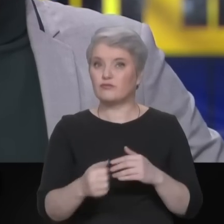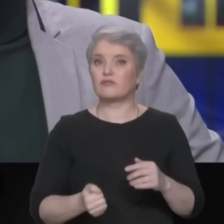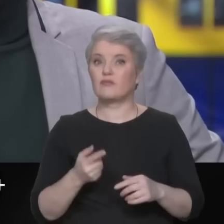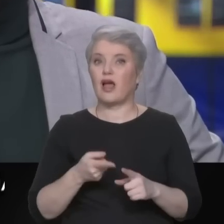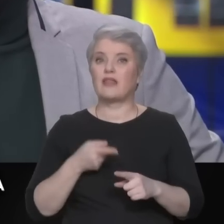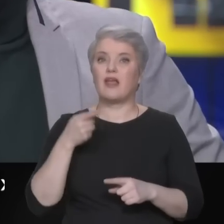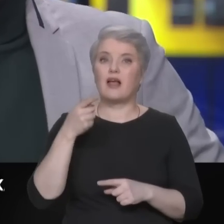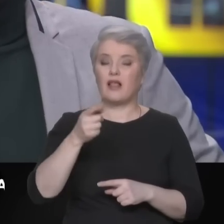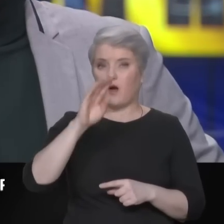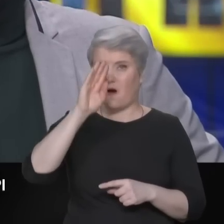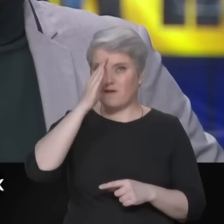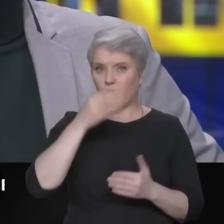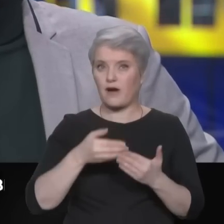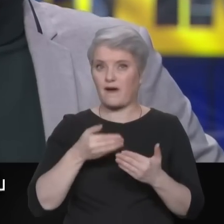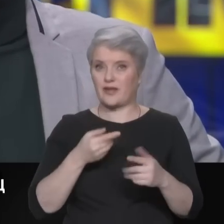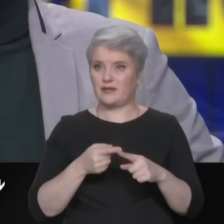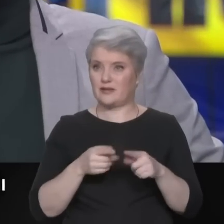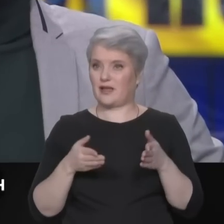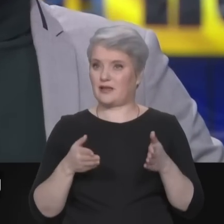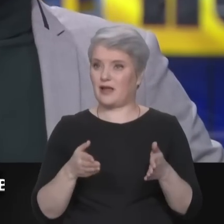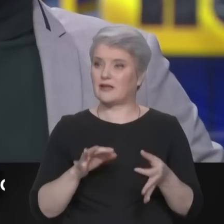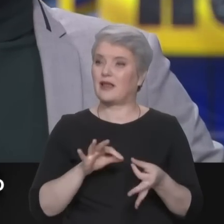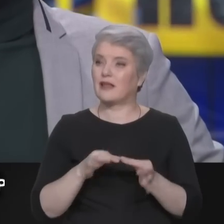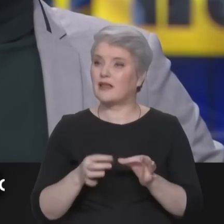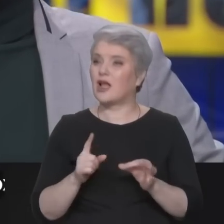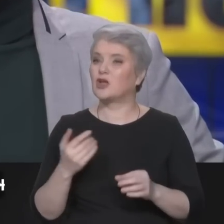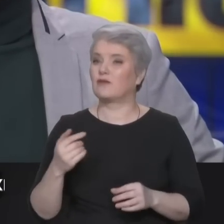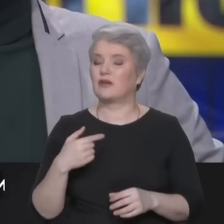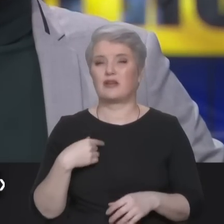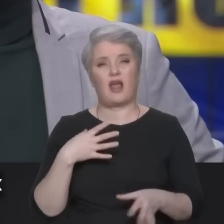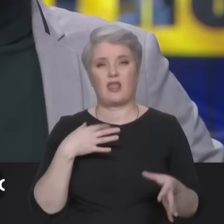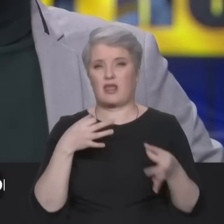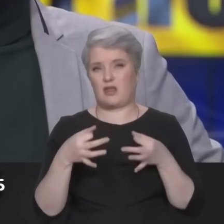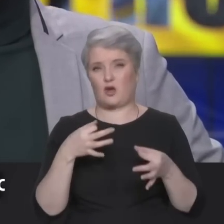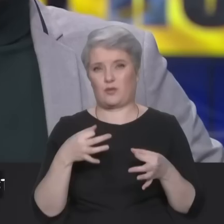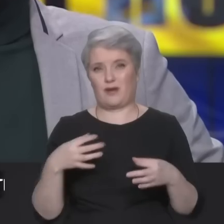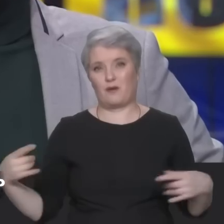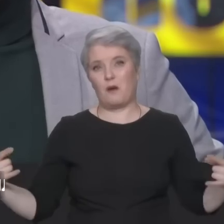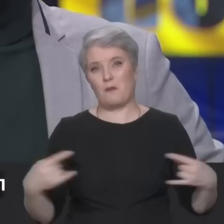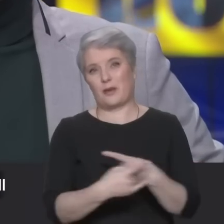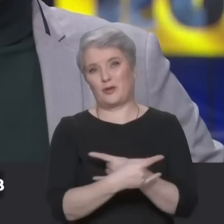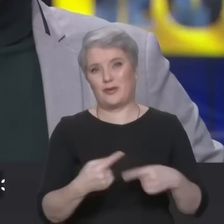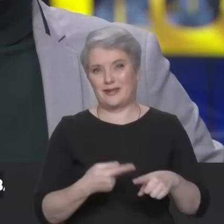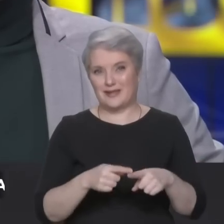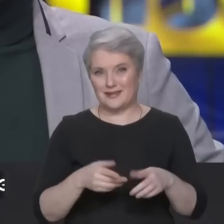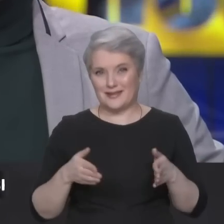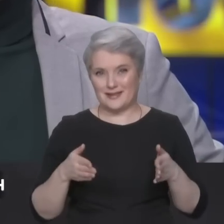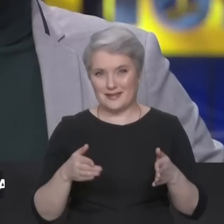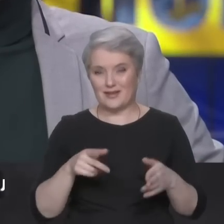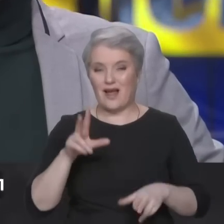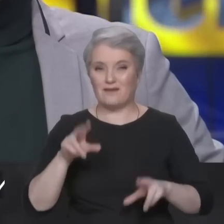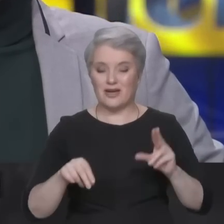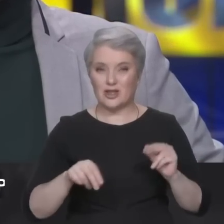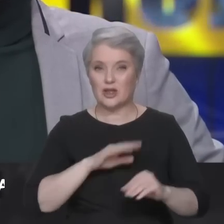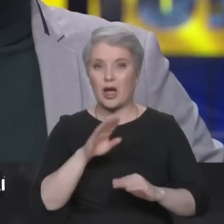від цієї траси і взагалі деталі, те, що вам відомо? Я б не рекомендував пересуватися по цій трасі, адже вона все ж таки лишається під